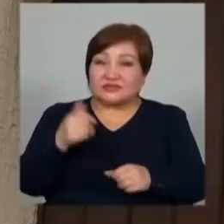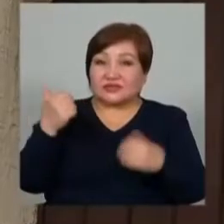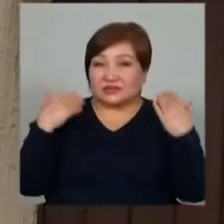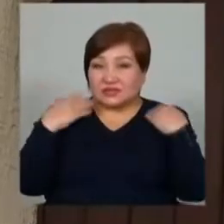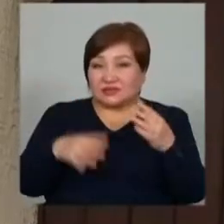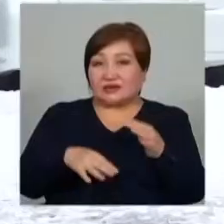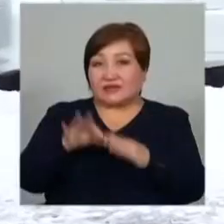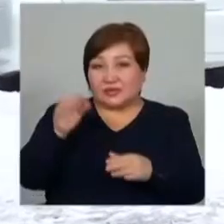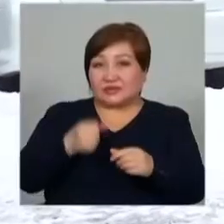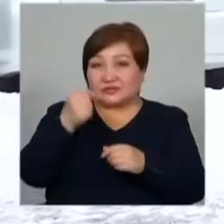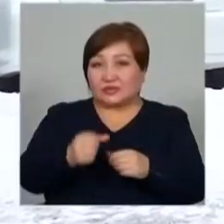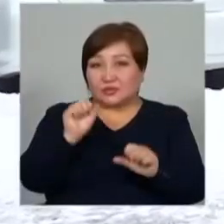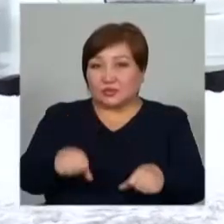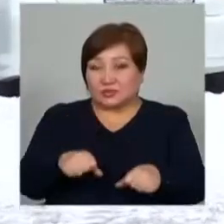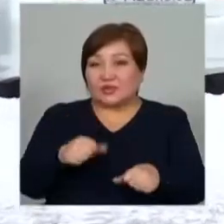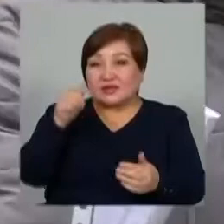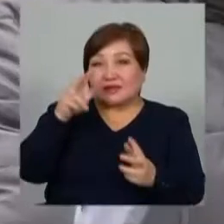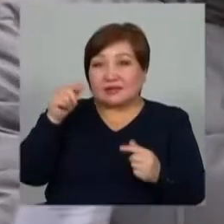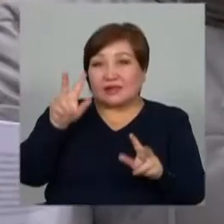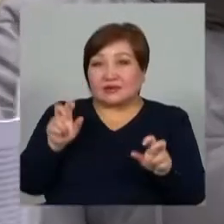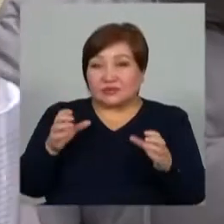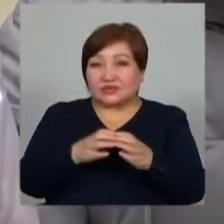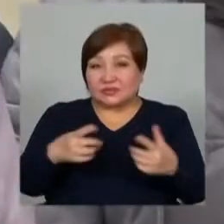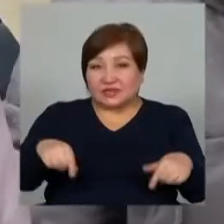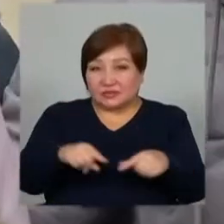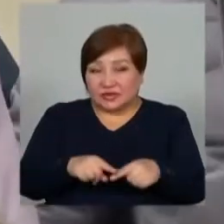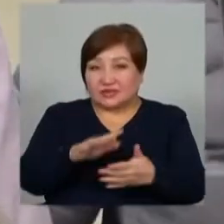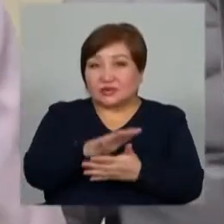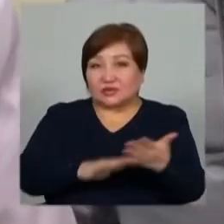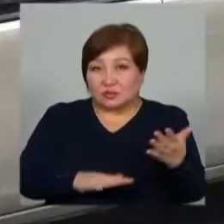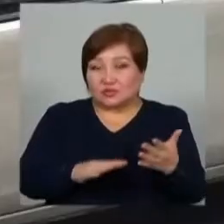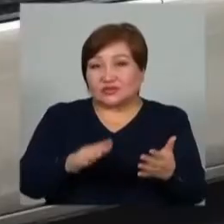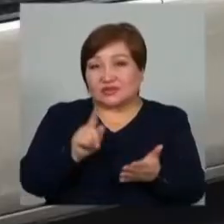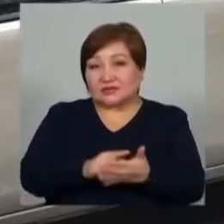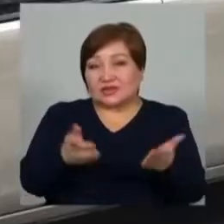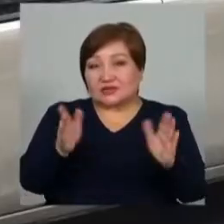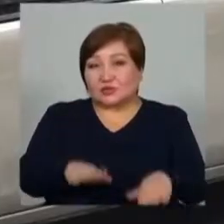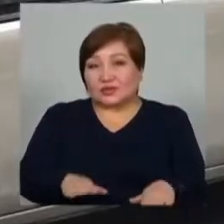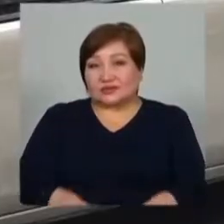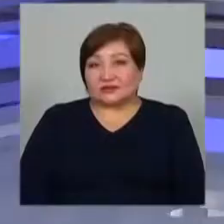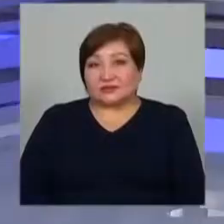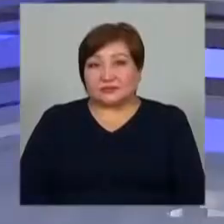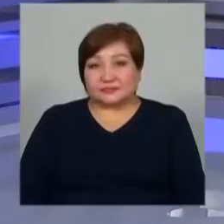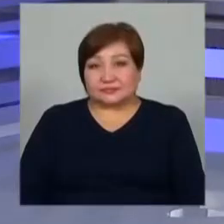аталмыш мекемеге өтініш қалдыру керек. Әлібек Шынтемір, Сағынтай Мұңайтпасов, Алматы телеарнасы.